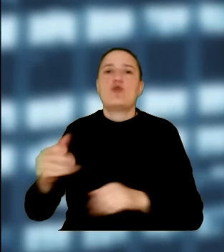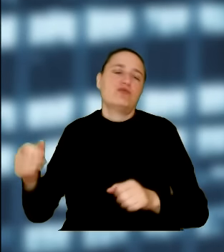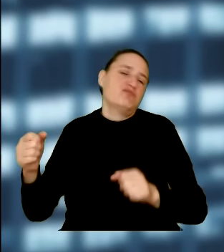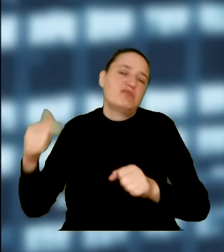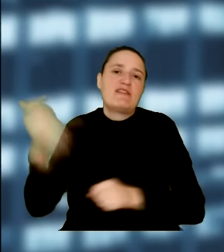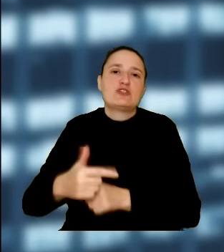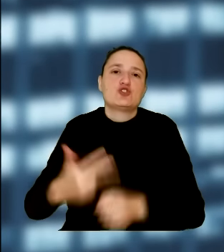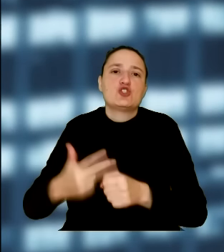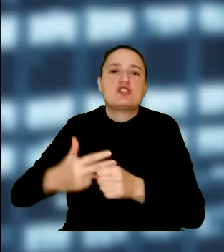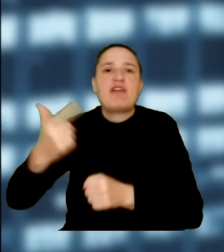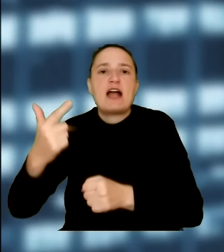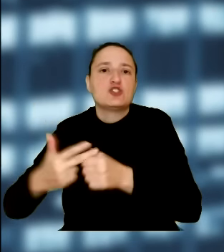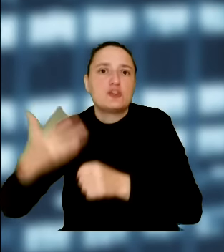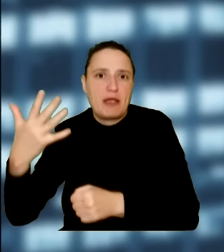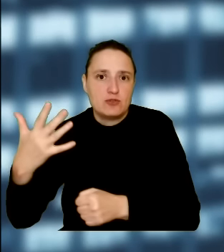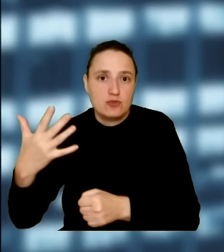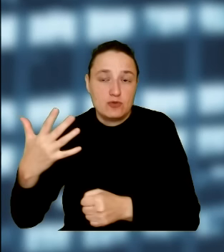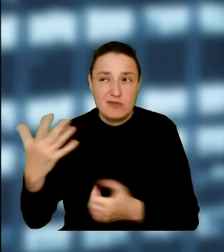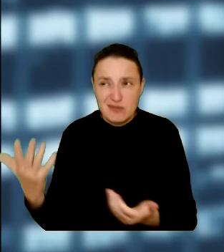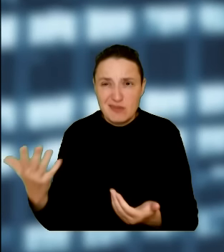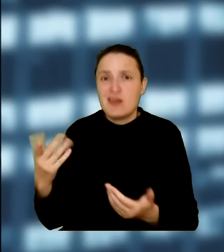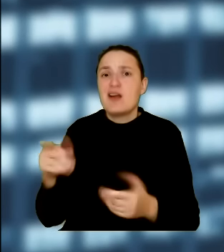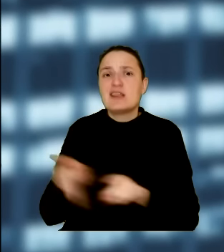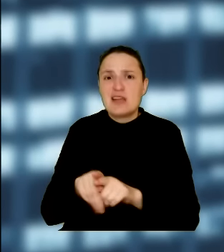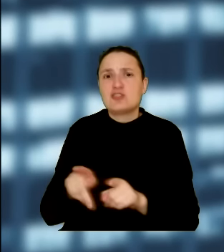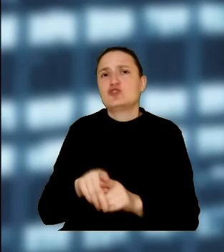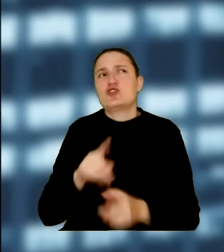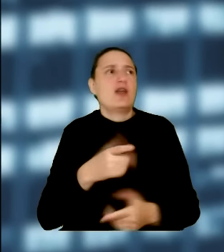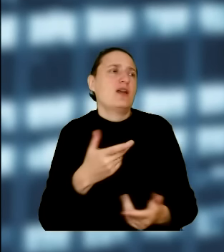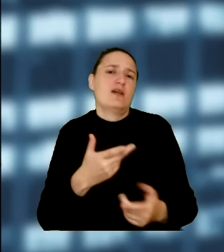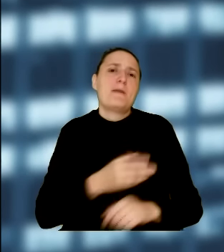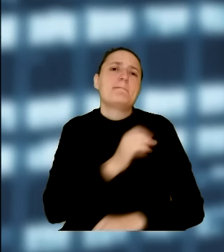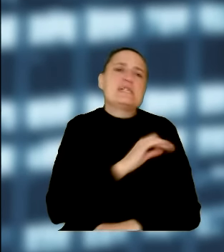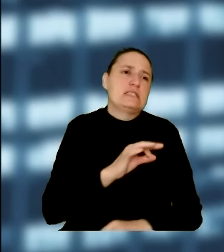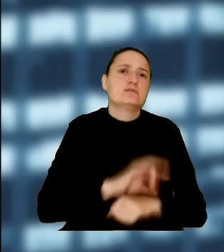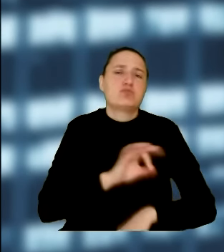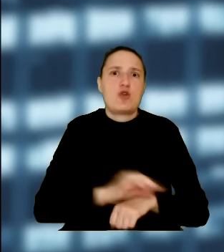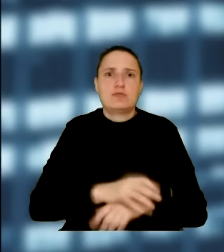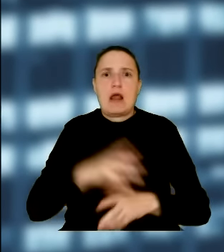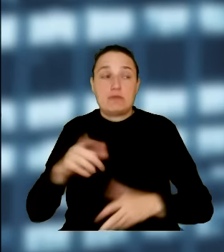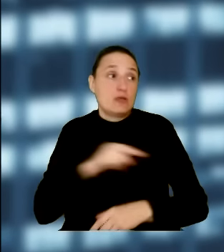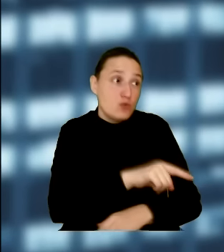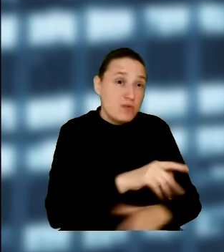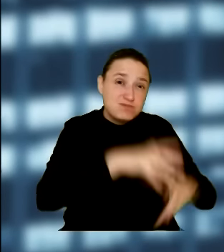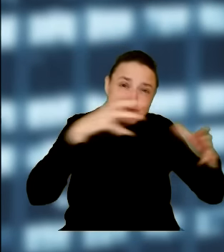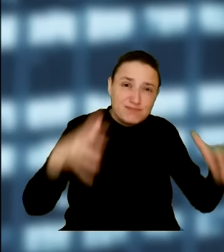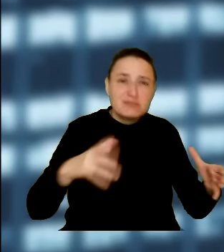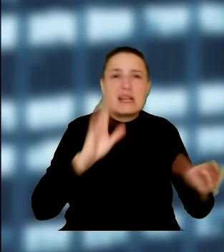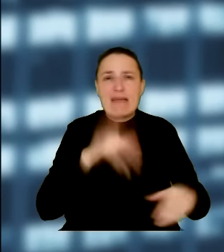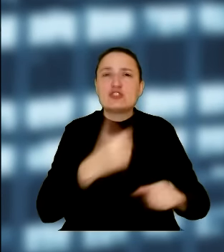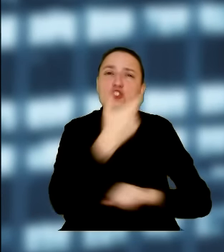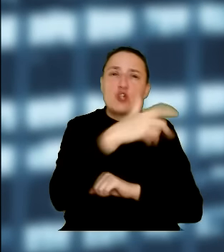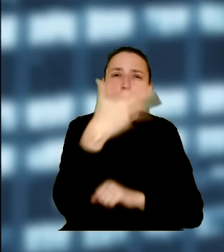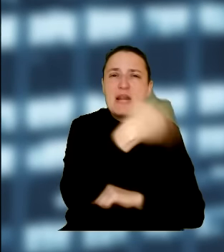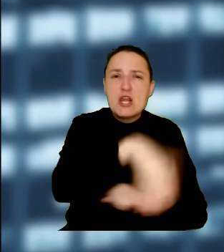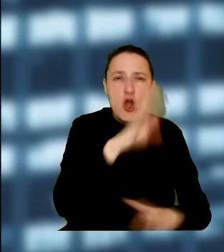2032-2035. Portugalczycy prezentują również pożałowania godną gigantomanię. Ich projekt przewiduje możliwość modułowej rozbudowy lotniska nawet do 100 milionów